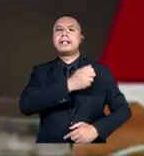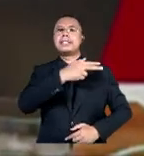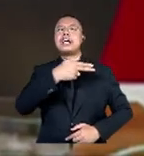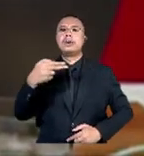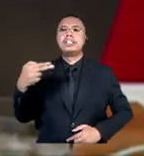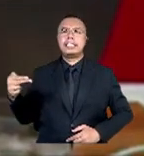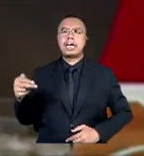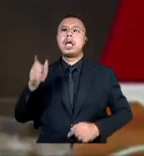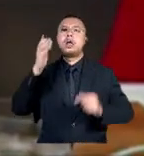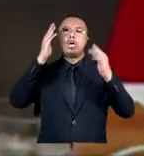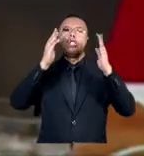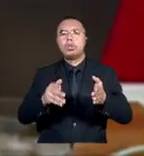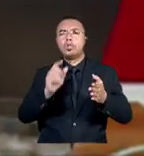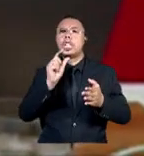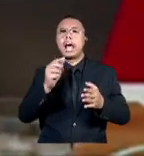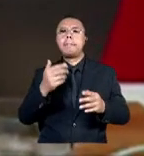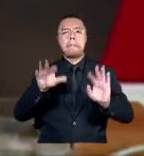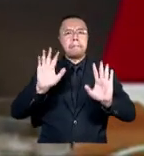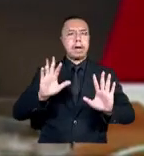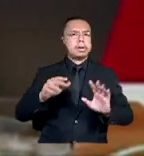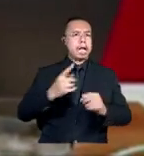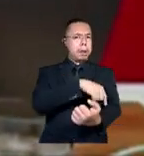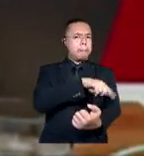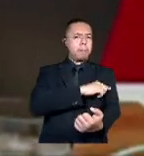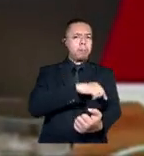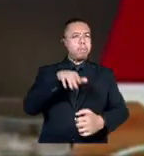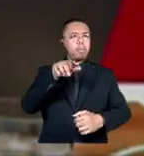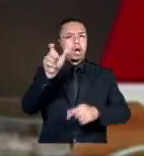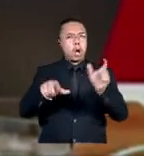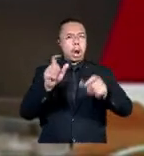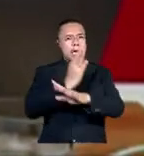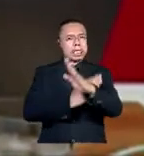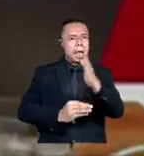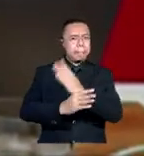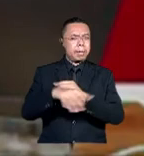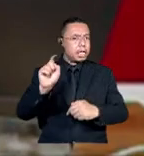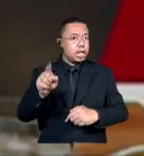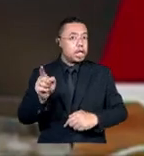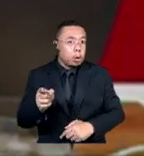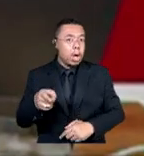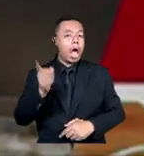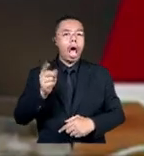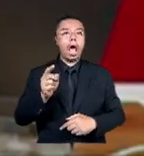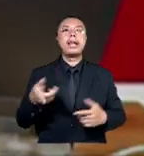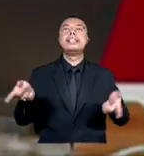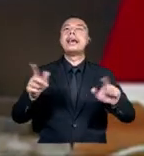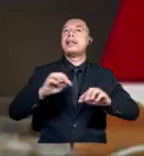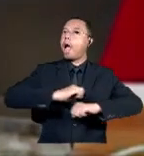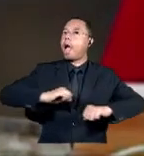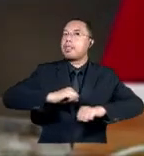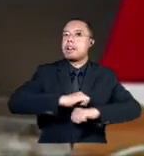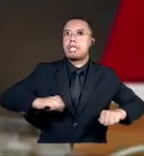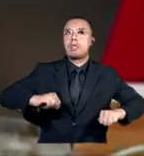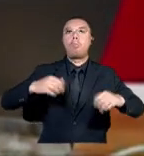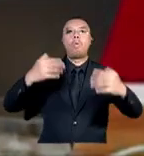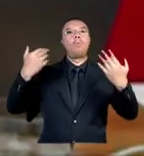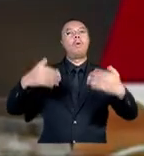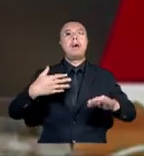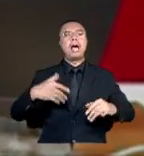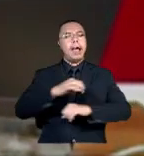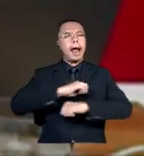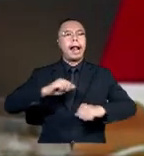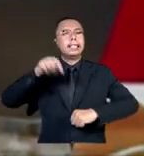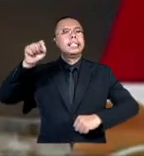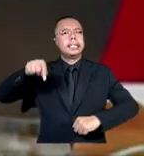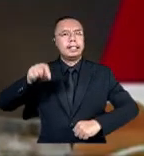Indonesia. Khususnya, banyak potensi-potensi penyandang disabilitas itu ada di sebagai atlet. Nah, the